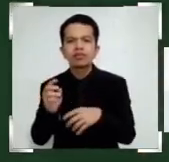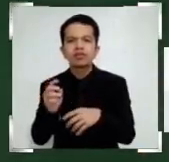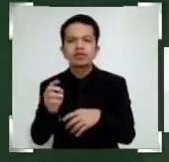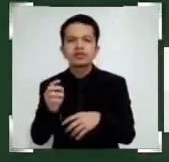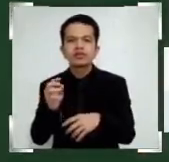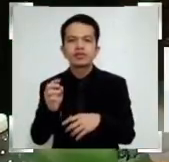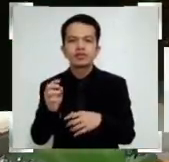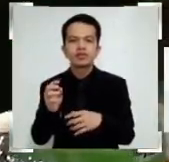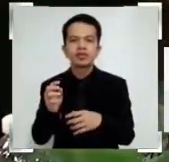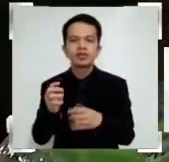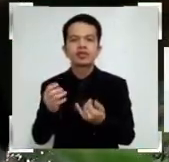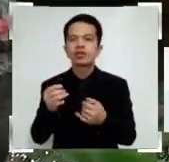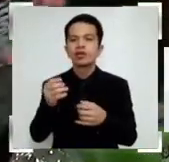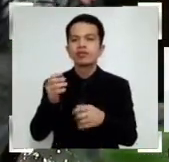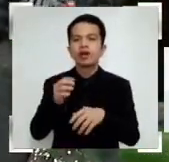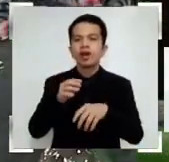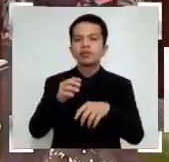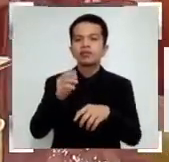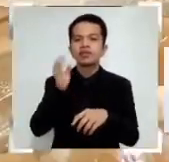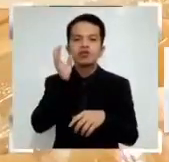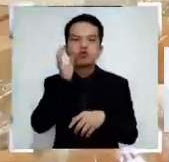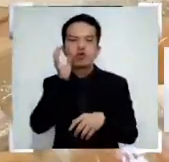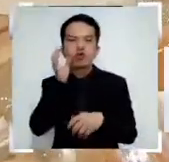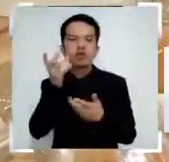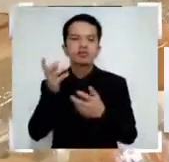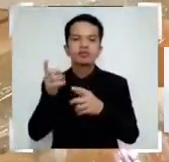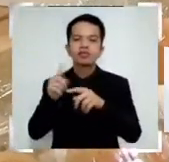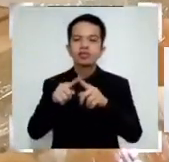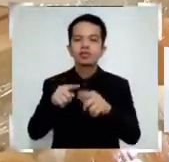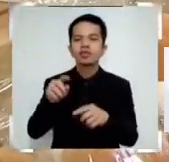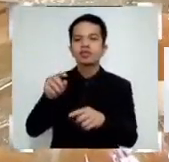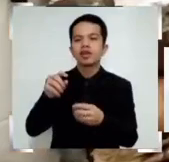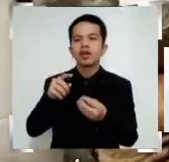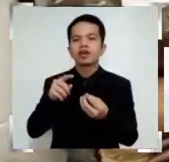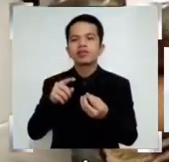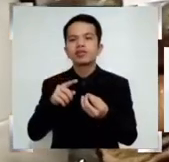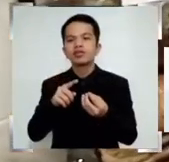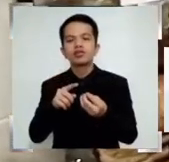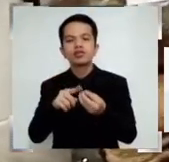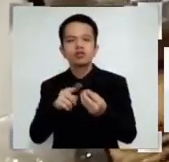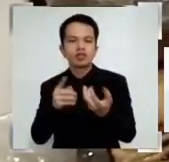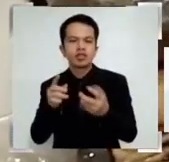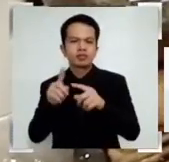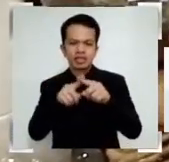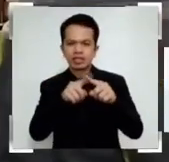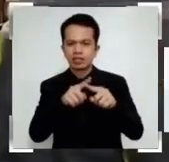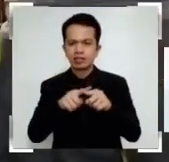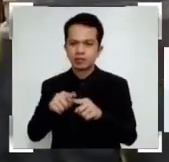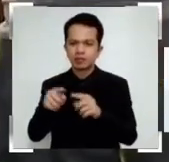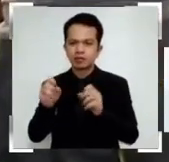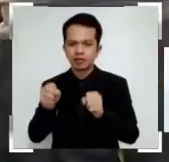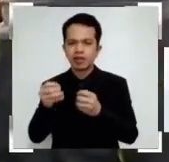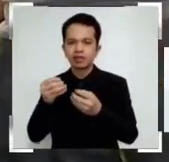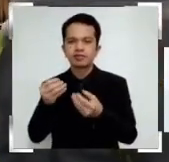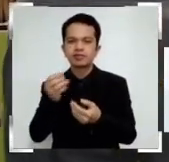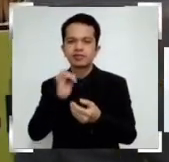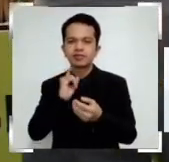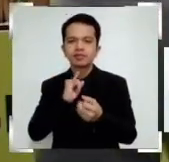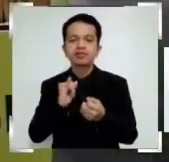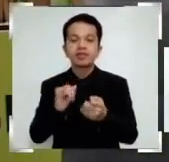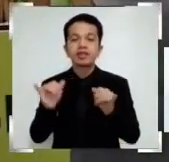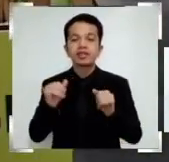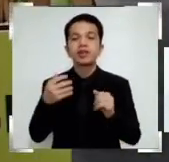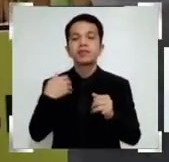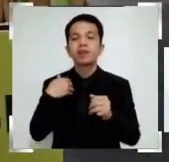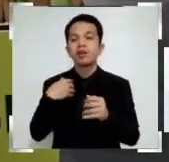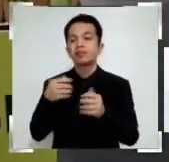Chocolate, caramel, strawberry, blueberry, tsaka obi po. May bread and pastries ding masarap sabayan ang kape. Present din ang paborito